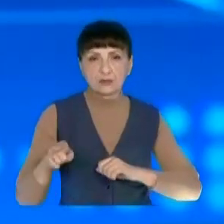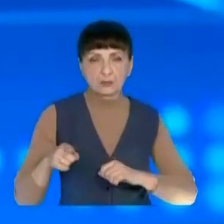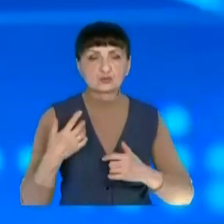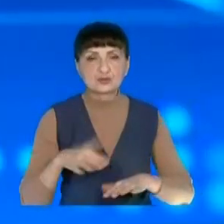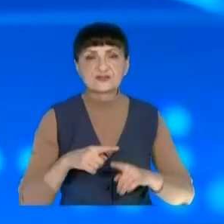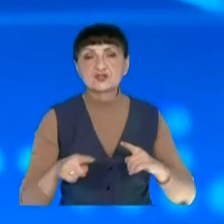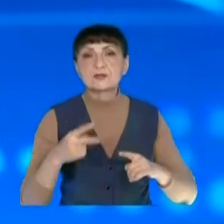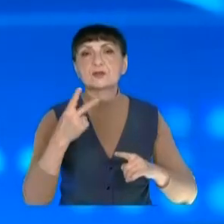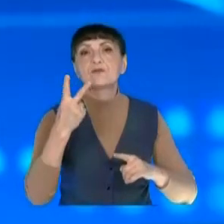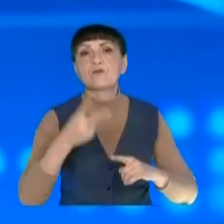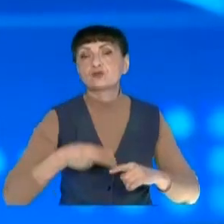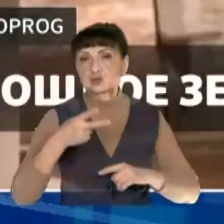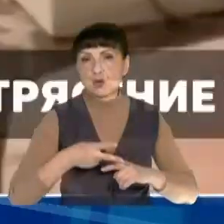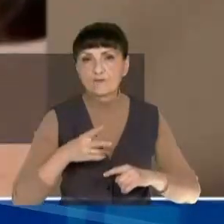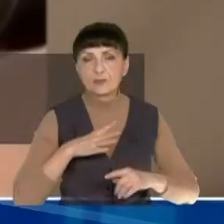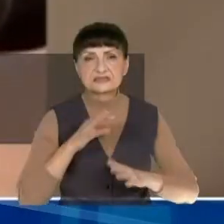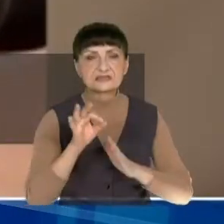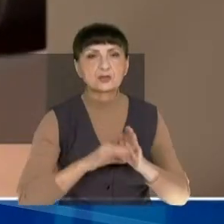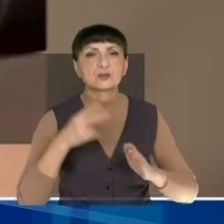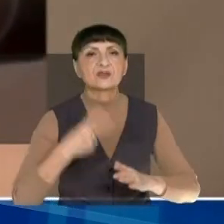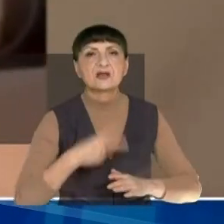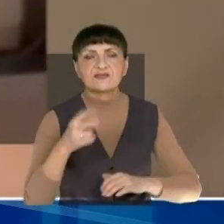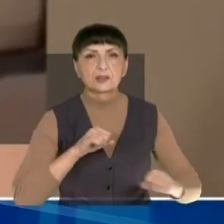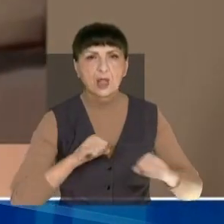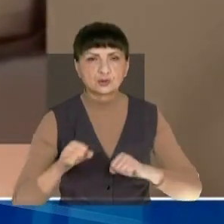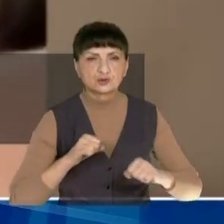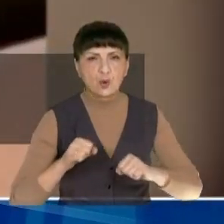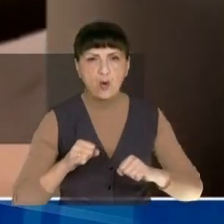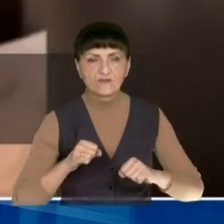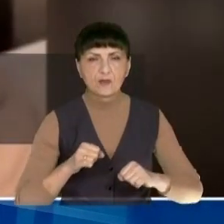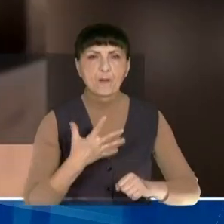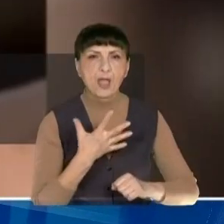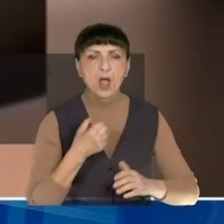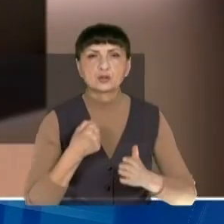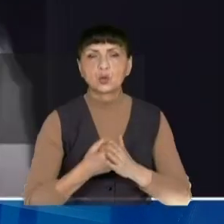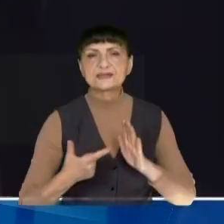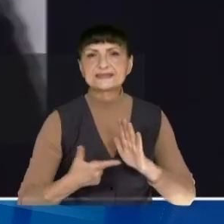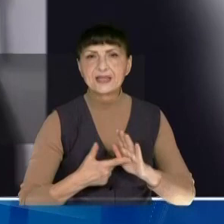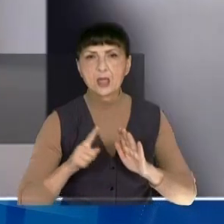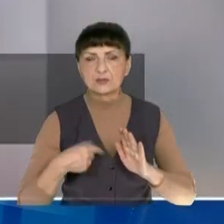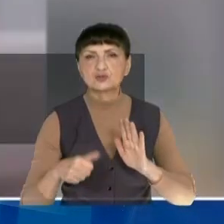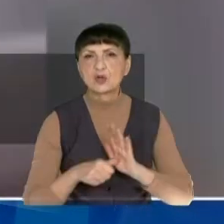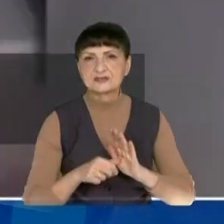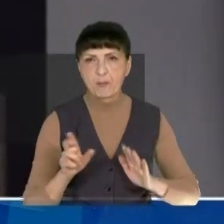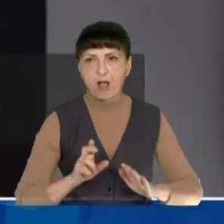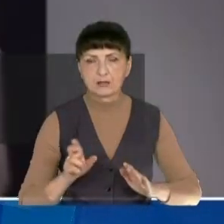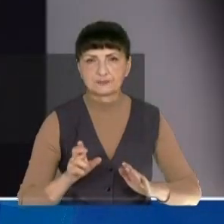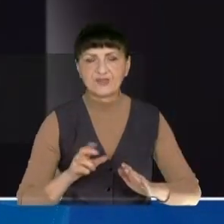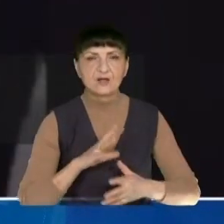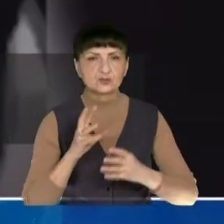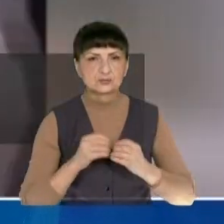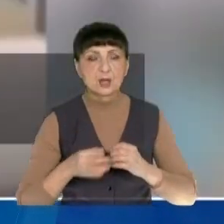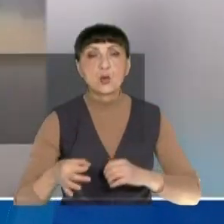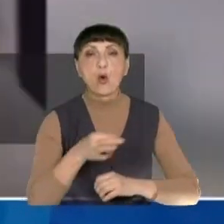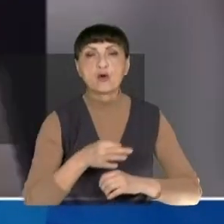течение 2 часов произошло сразу 22 толчка магнитудой от 5 до 7,6. В результате на